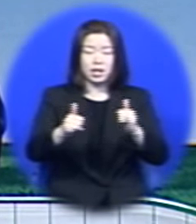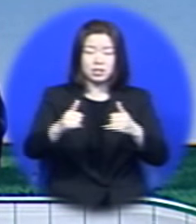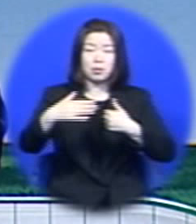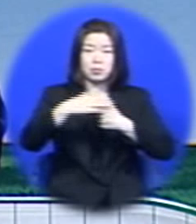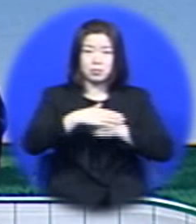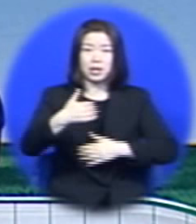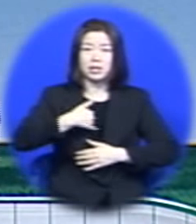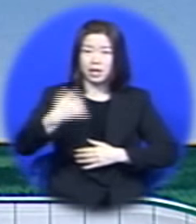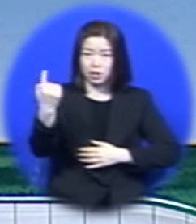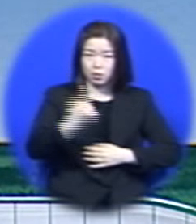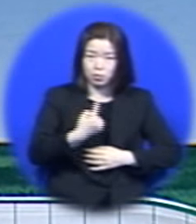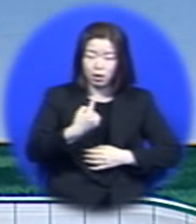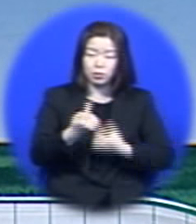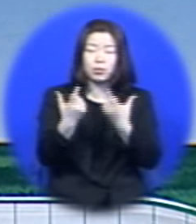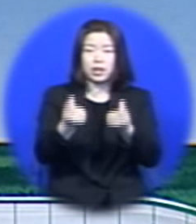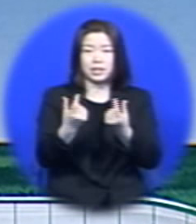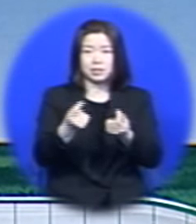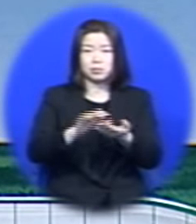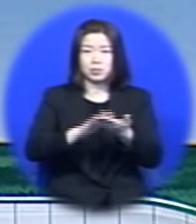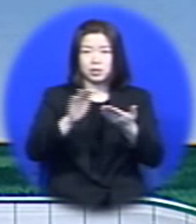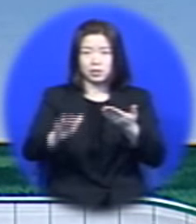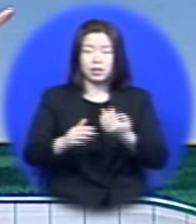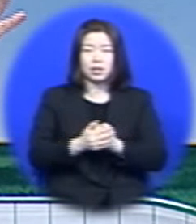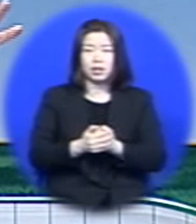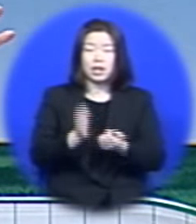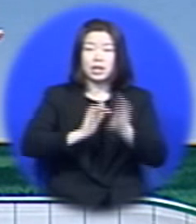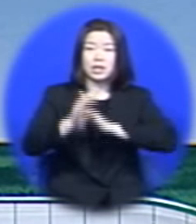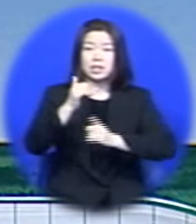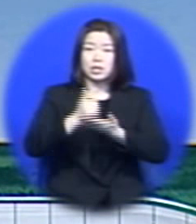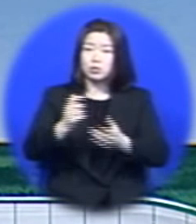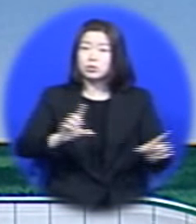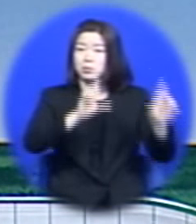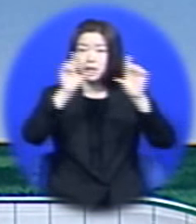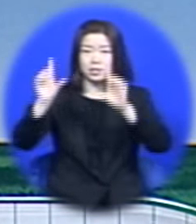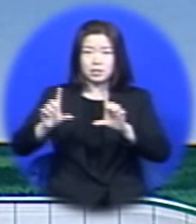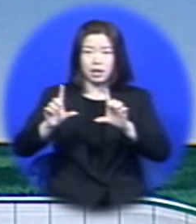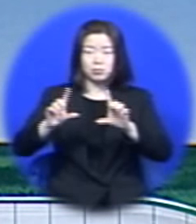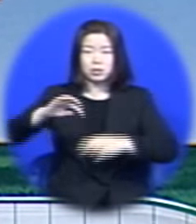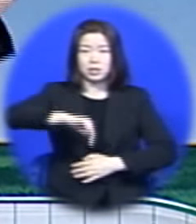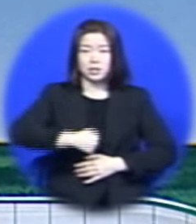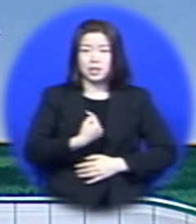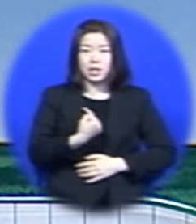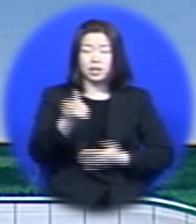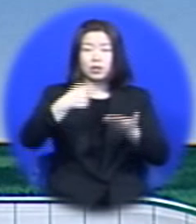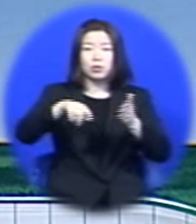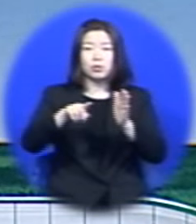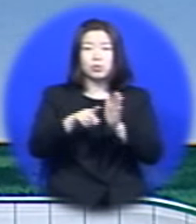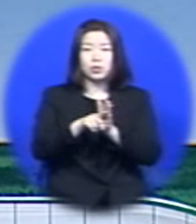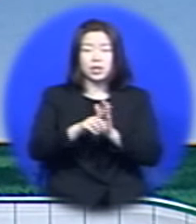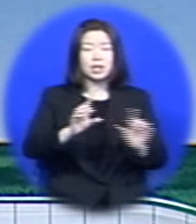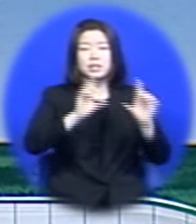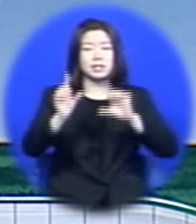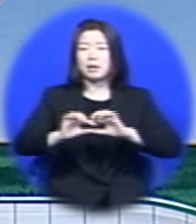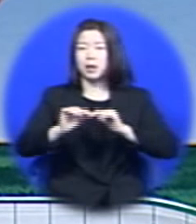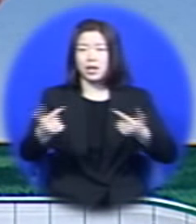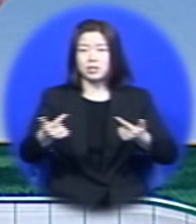내게 떨어졌다 한 것과 같습니다. 예수님의 삶은 자기 자신을 위한 삶